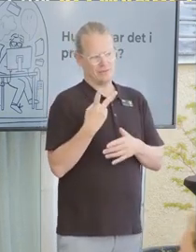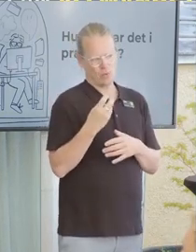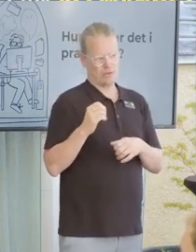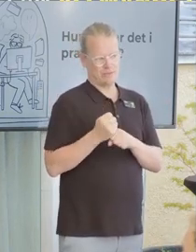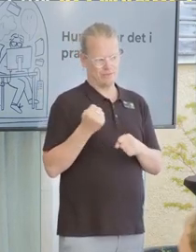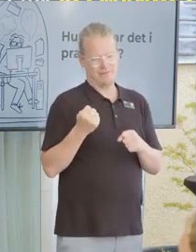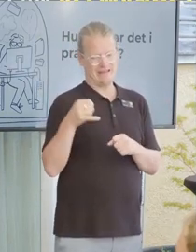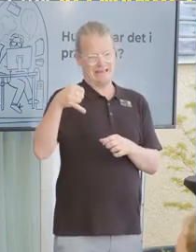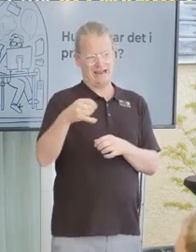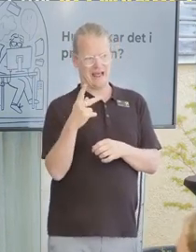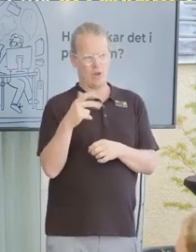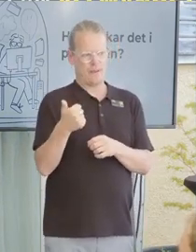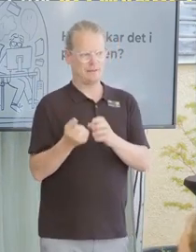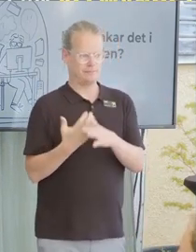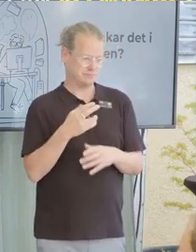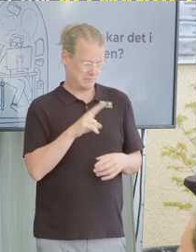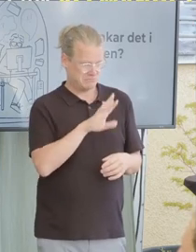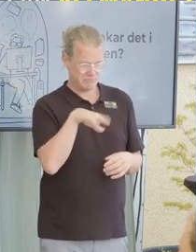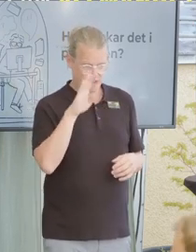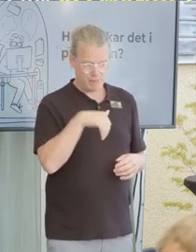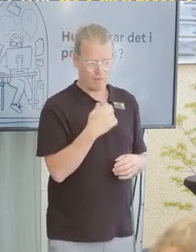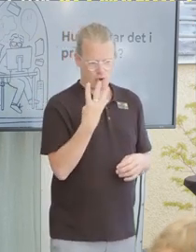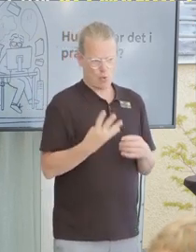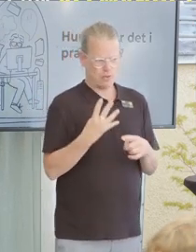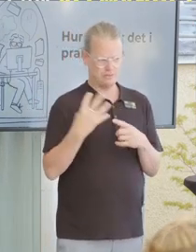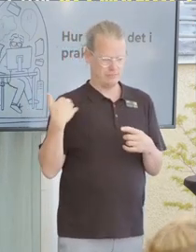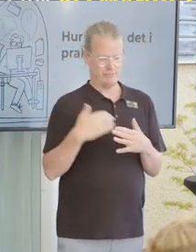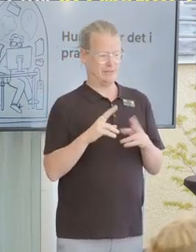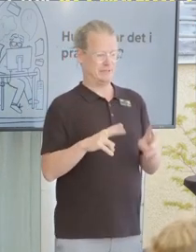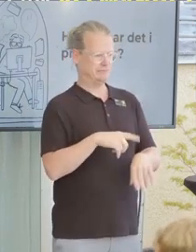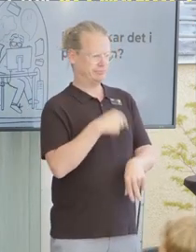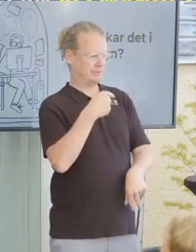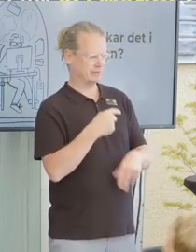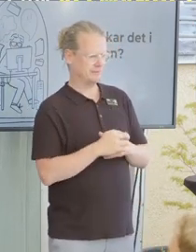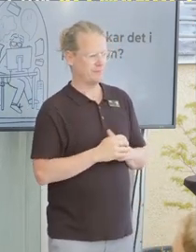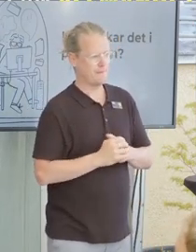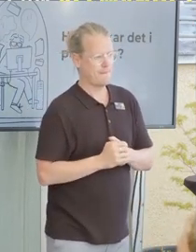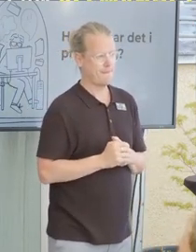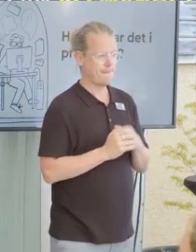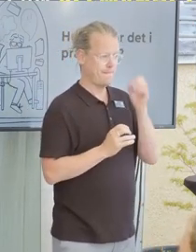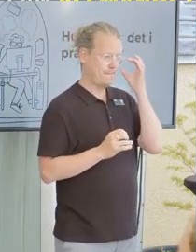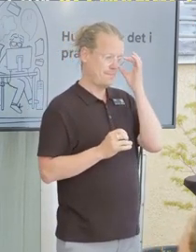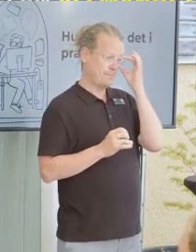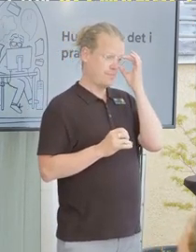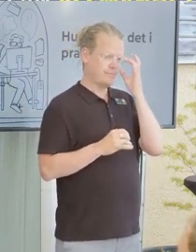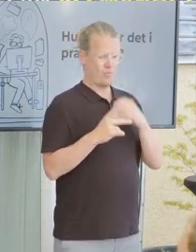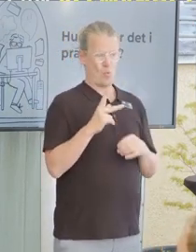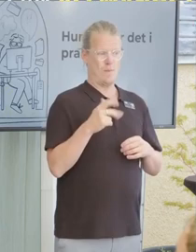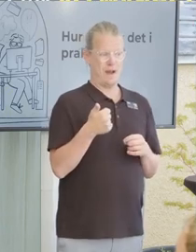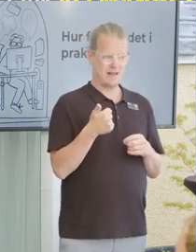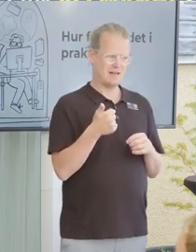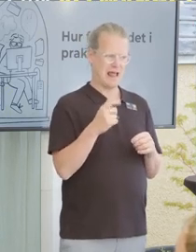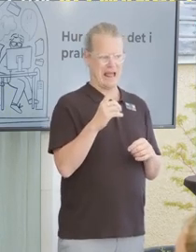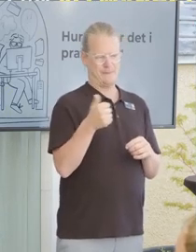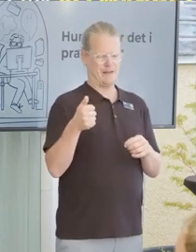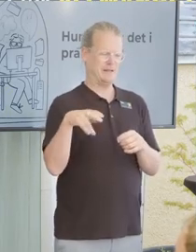sedan. Det har gått otroligt fort. Så. Och KB-lab blev snart, på grund av väldigt duktiga personer som jobbade där naturligtvis,